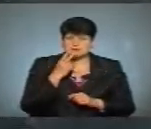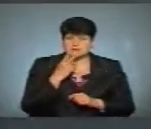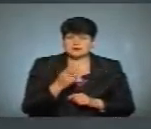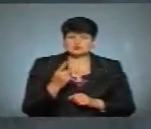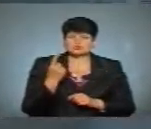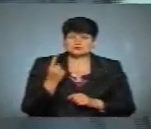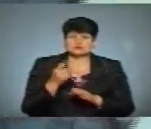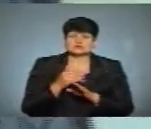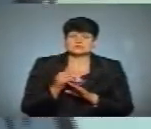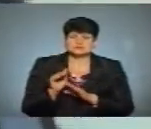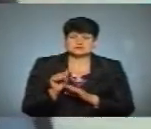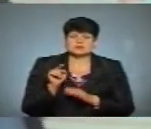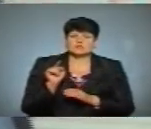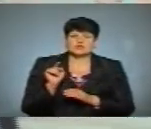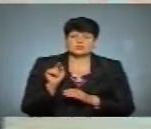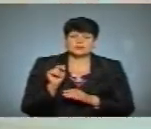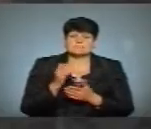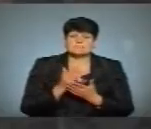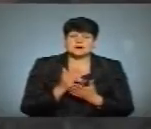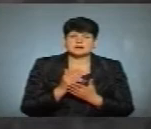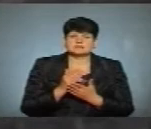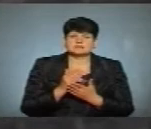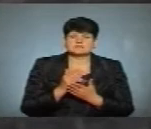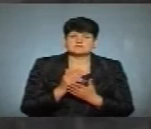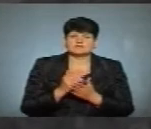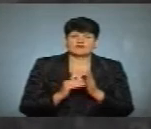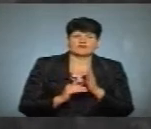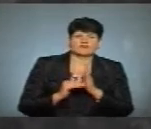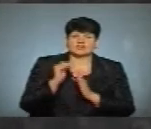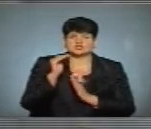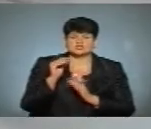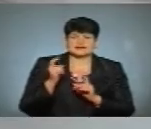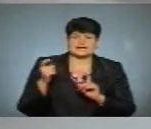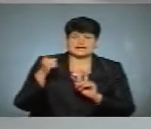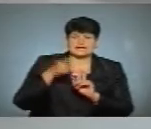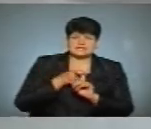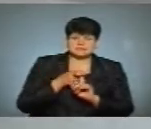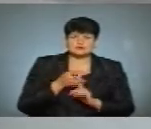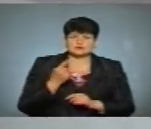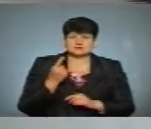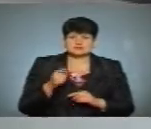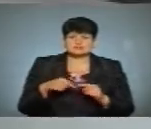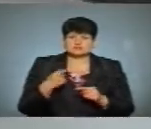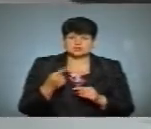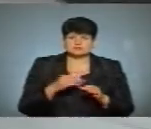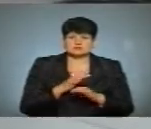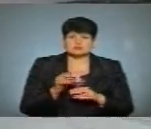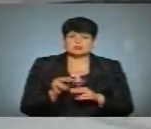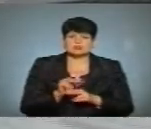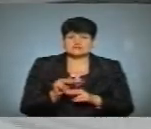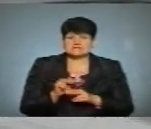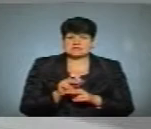з елементів, тобто вони мали вище саме кріплення. Одним з наступних проєктів це було реставрація